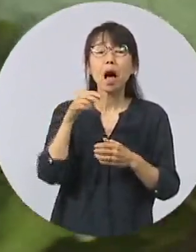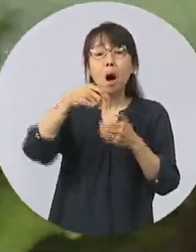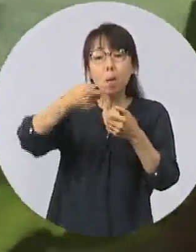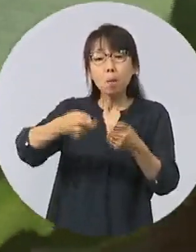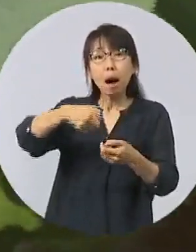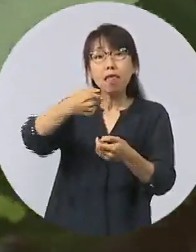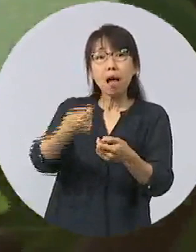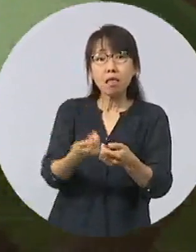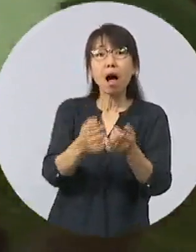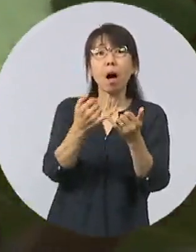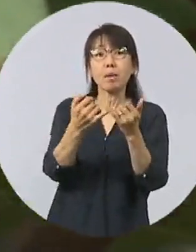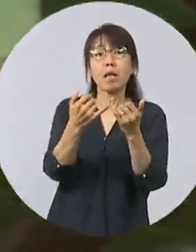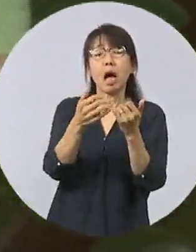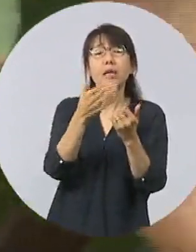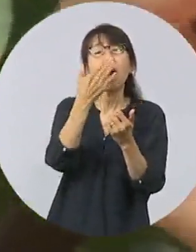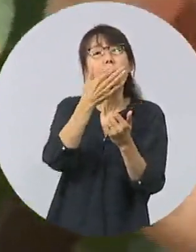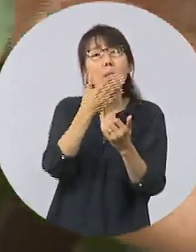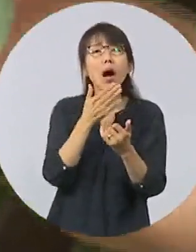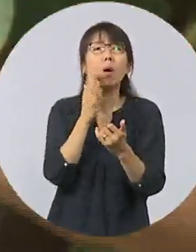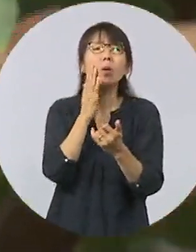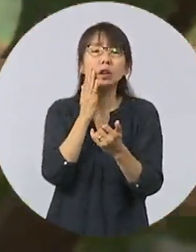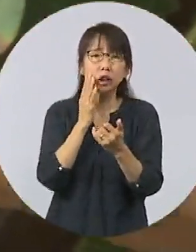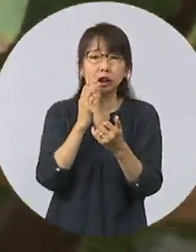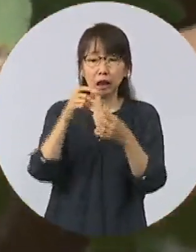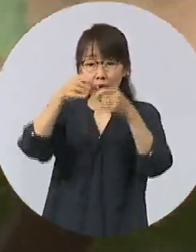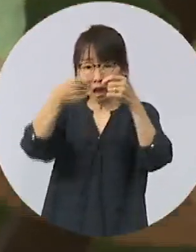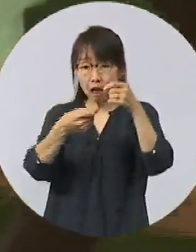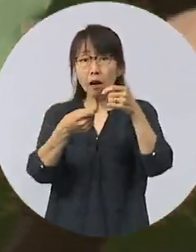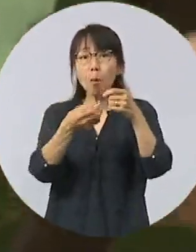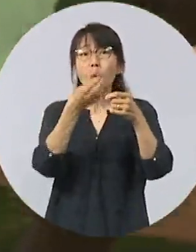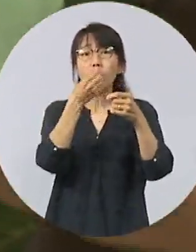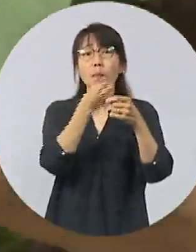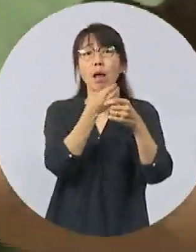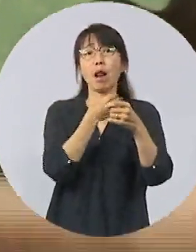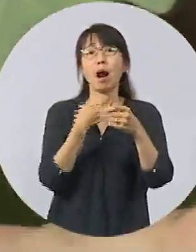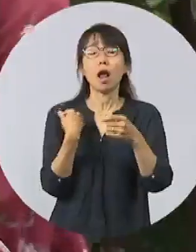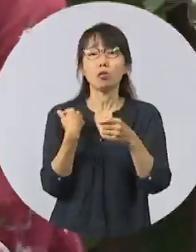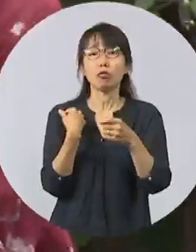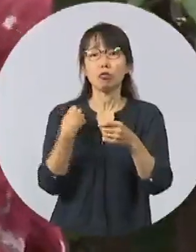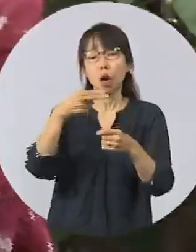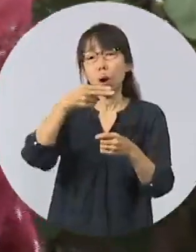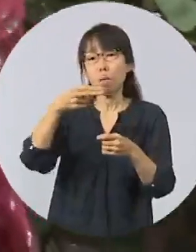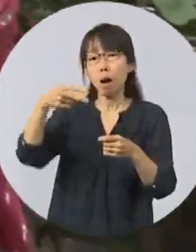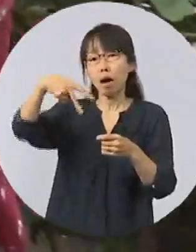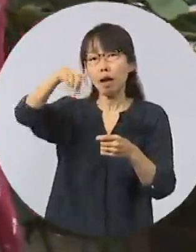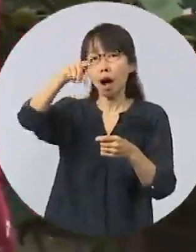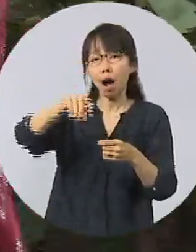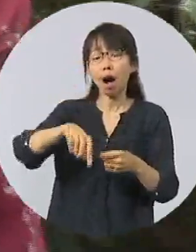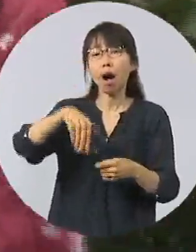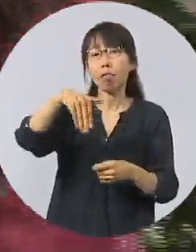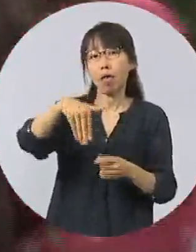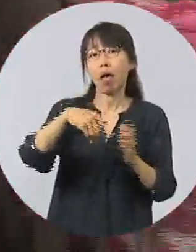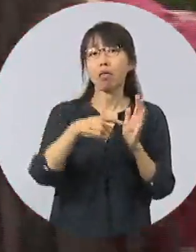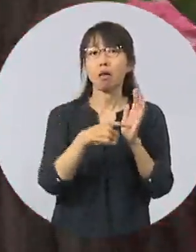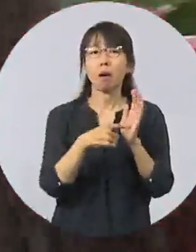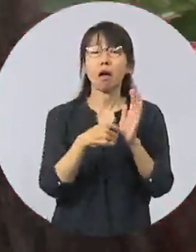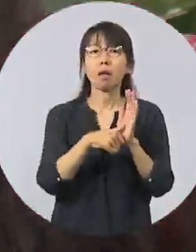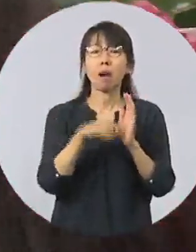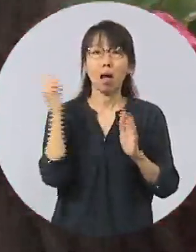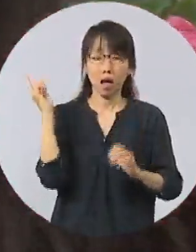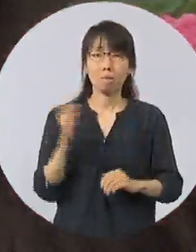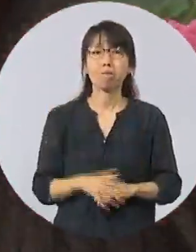くて美味しい皮も食べられる品種バナーネです。 じゃあいただきます。